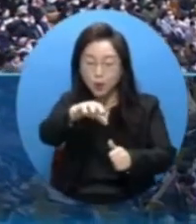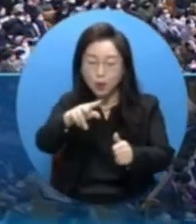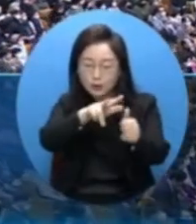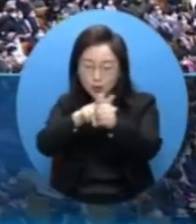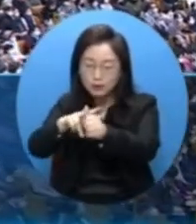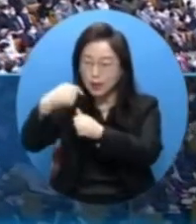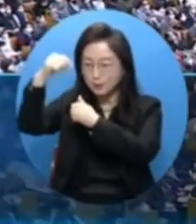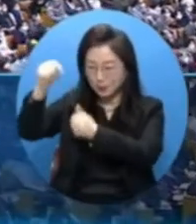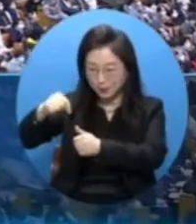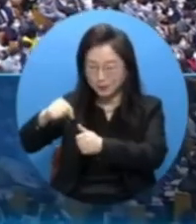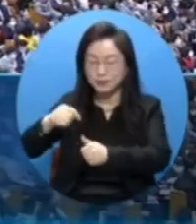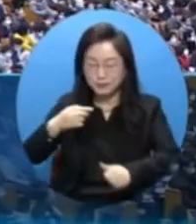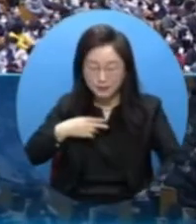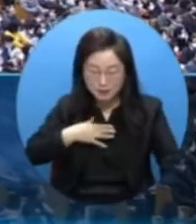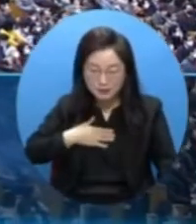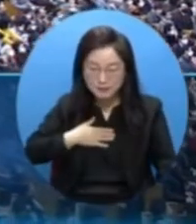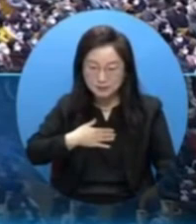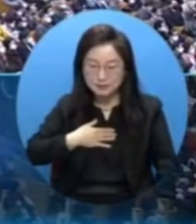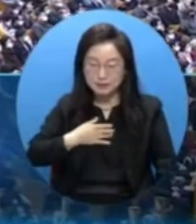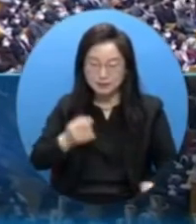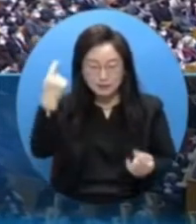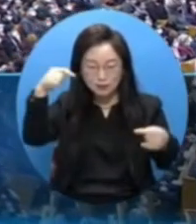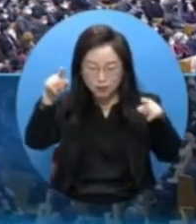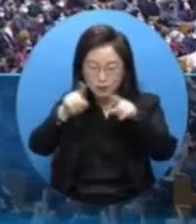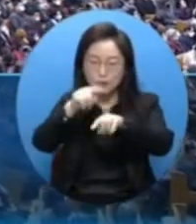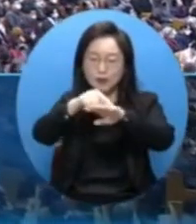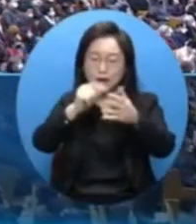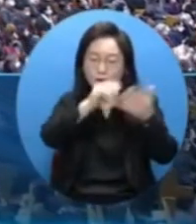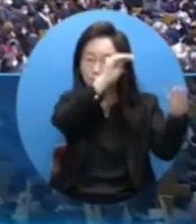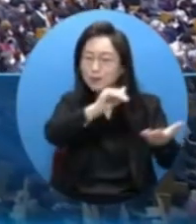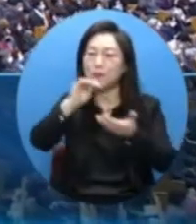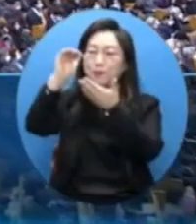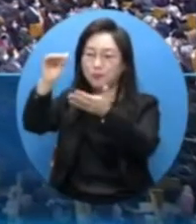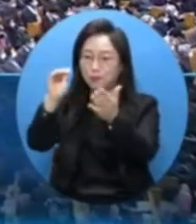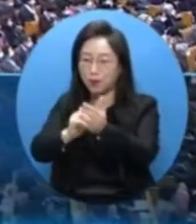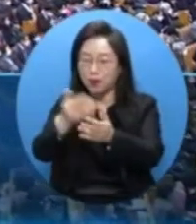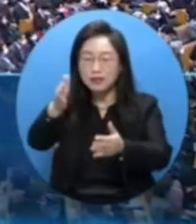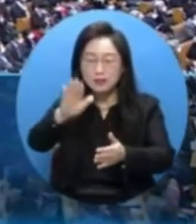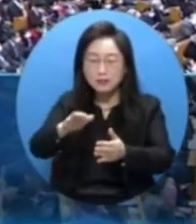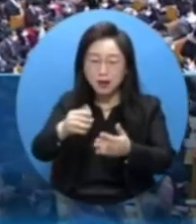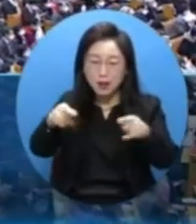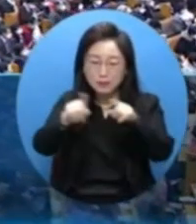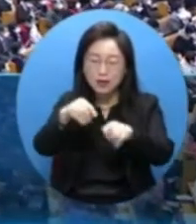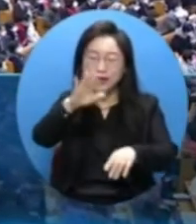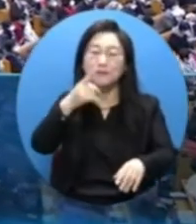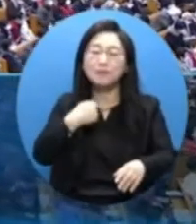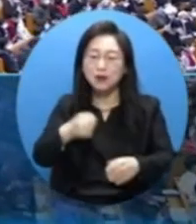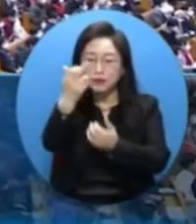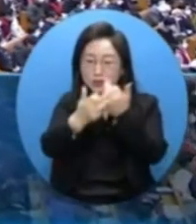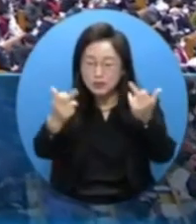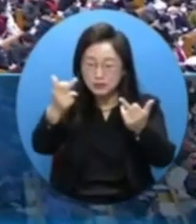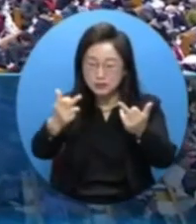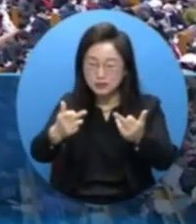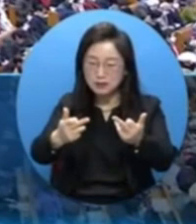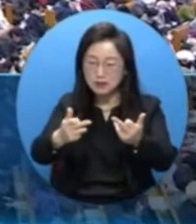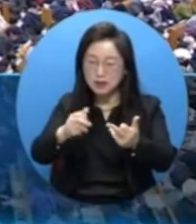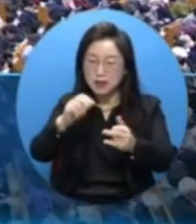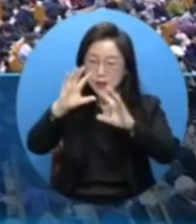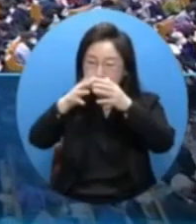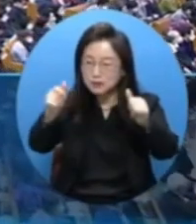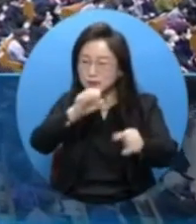성실한 마음으로 그에게 보고하였고 나와 함께 올라갔던 내 형제들은 백성의 간담을 높게 하였으나 나는 내 하나님께